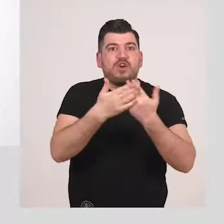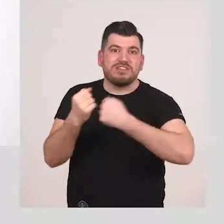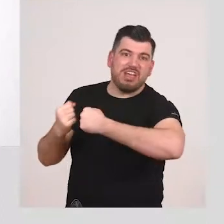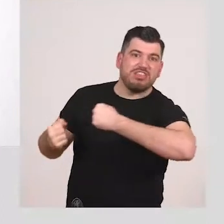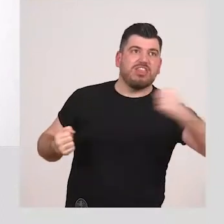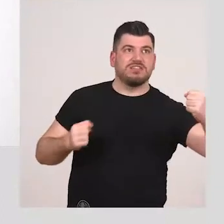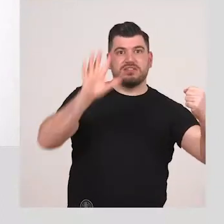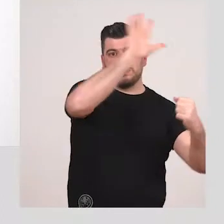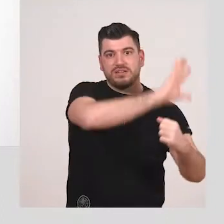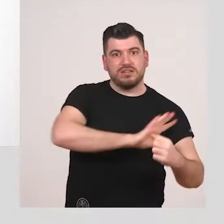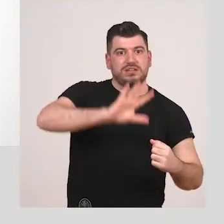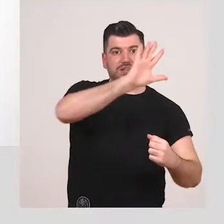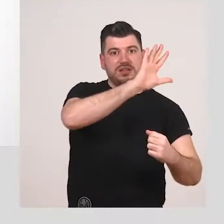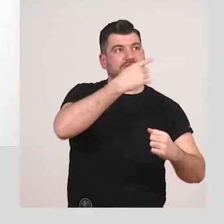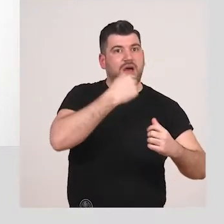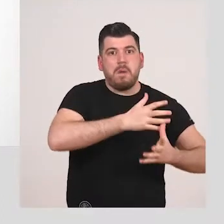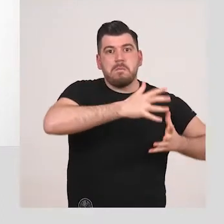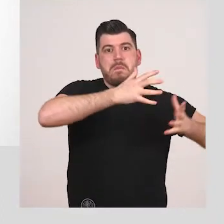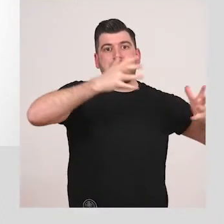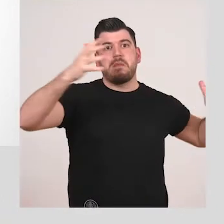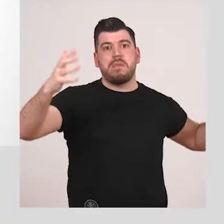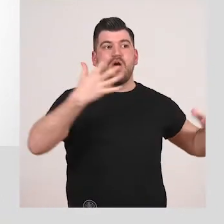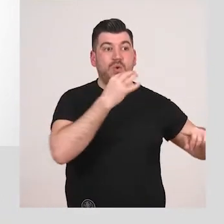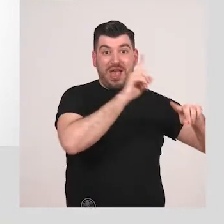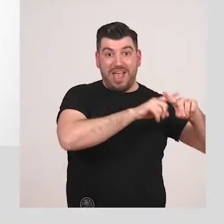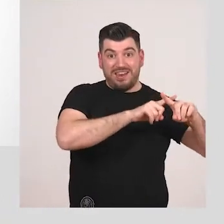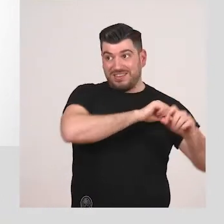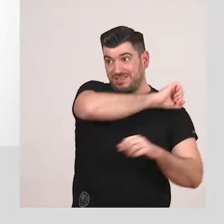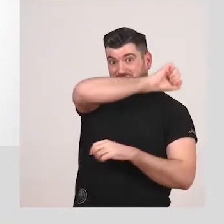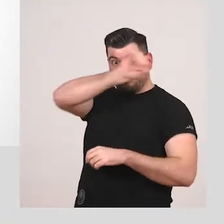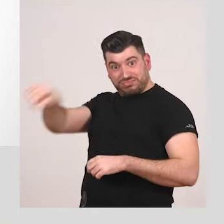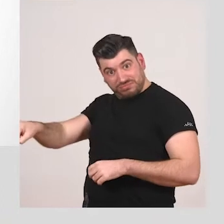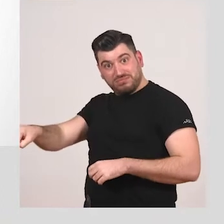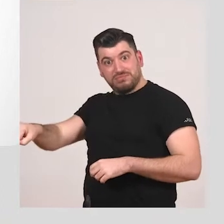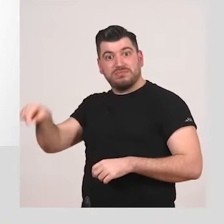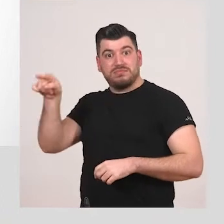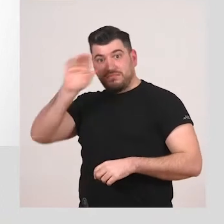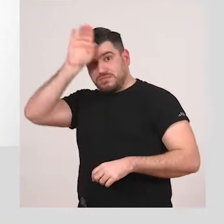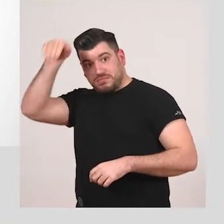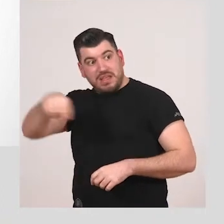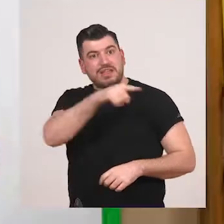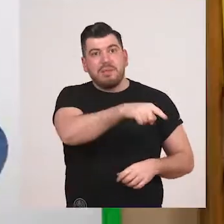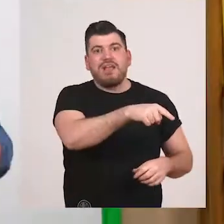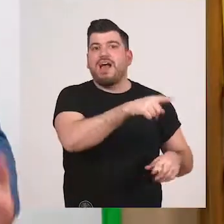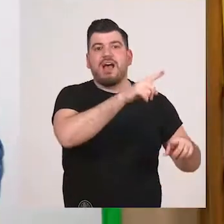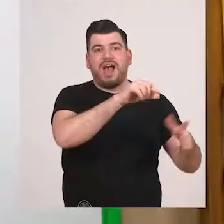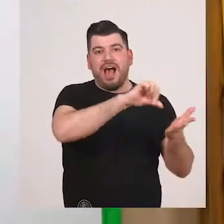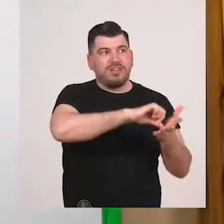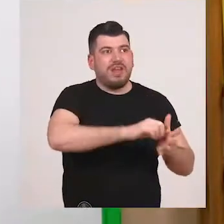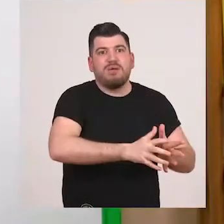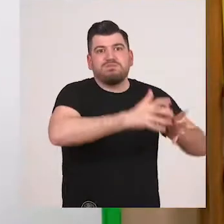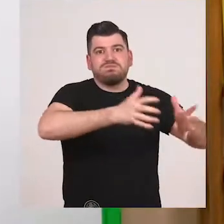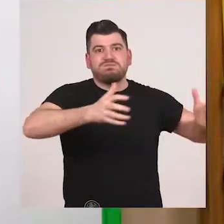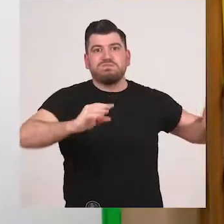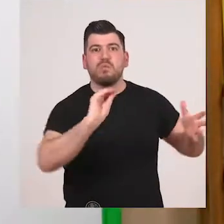στους Έλληνες να αντιμετωπίσουν την Περσία και στη συνέχεια να δημιουργήσουν την κλασική Αθήνα. Η νίκη